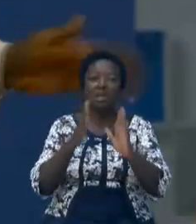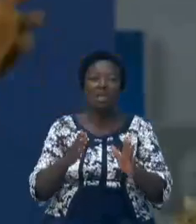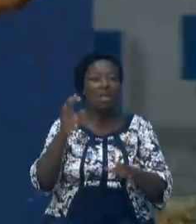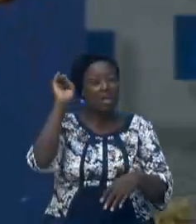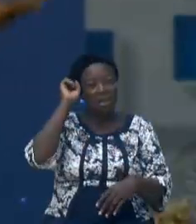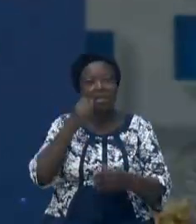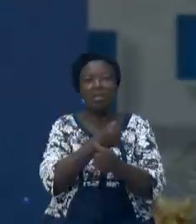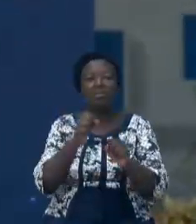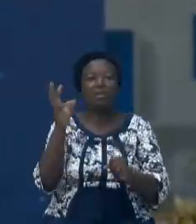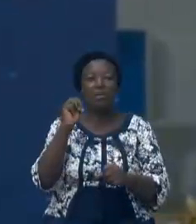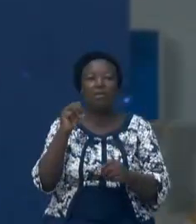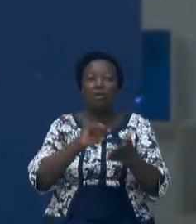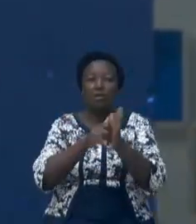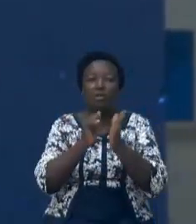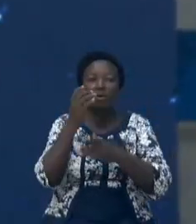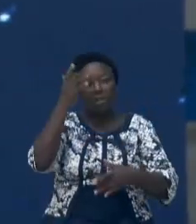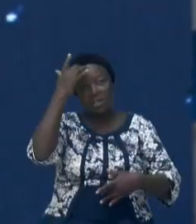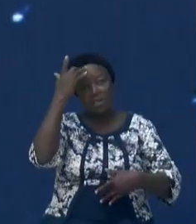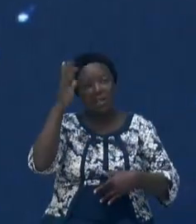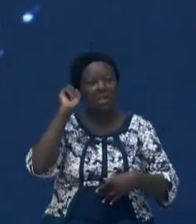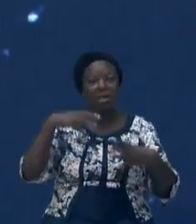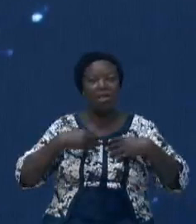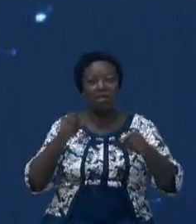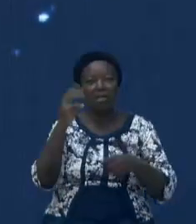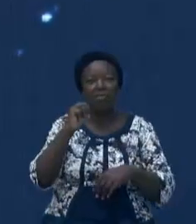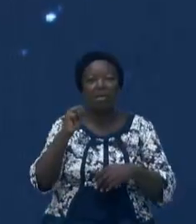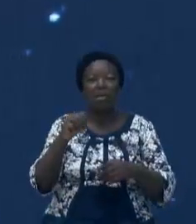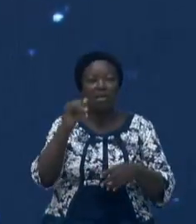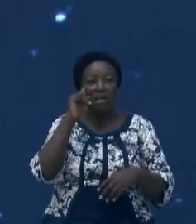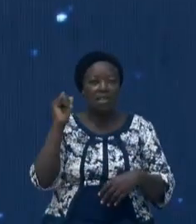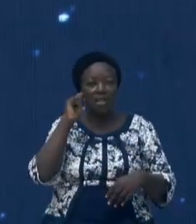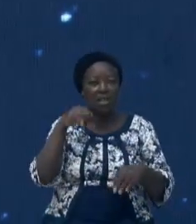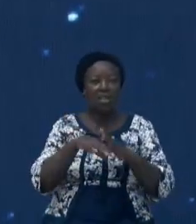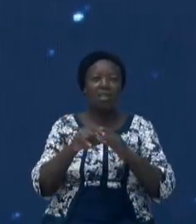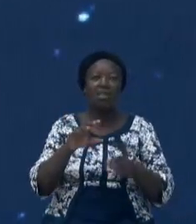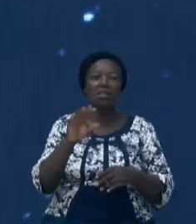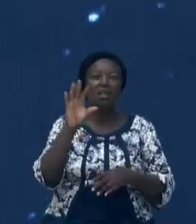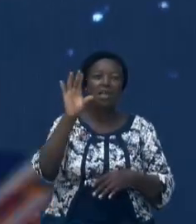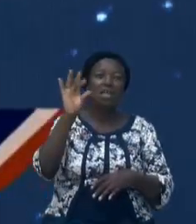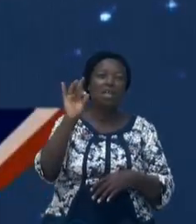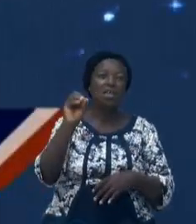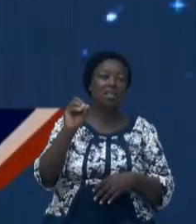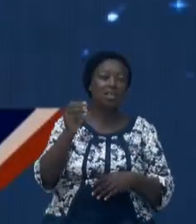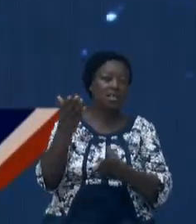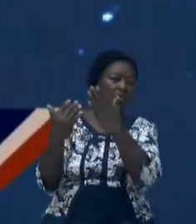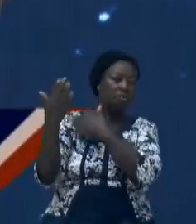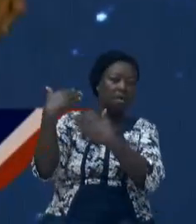étaient 2 qui nous ont précédés ceux qui étaient dépêchés les a sauvés ceux qui étaient malades et les aguerris hier